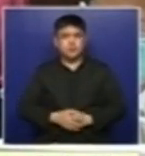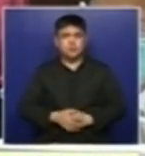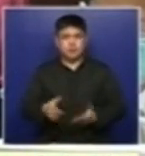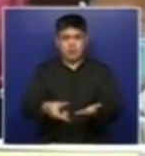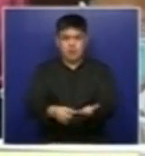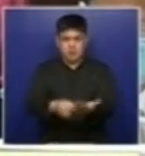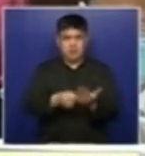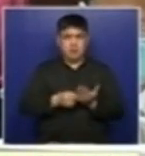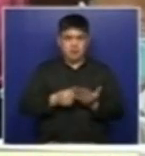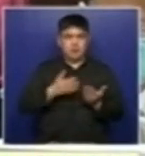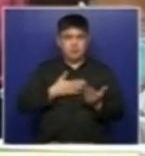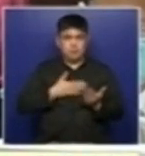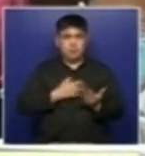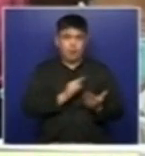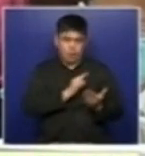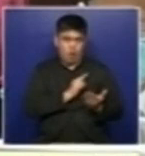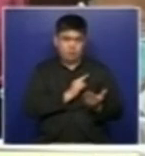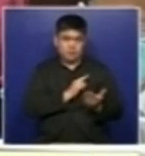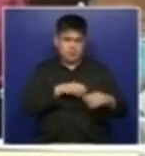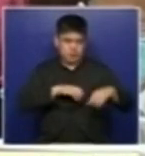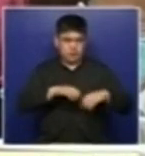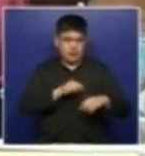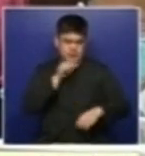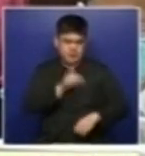านท่านจะจัดการ